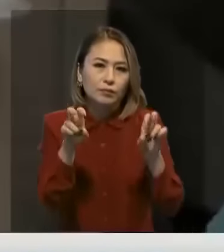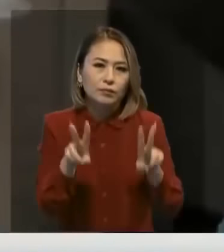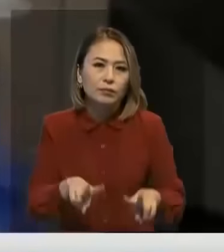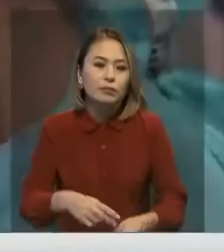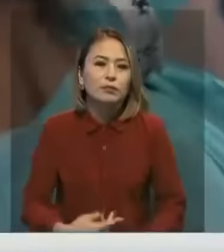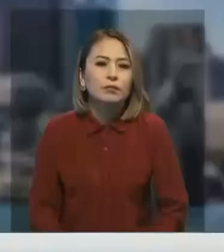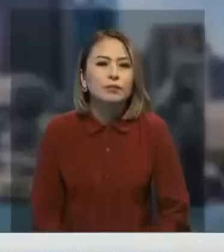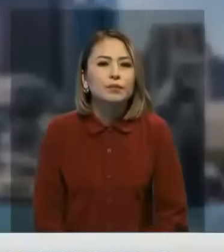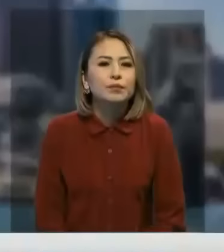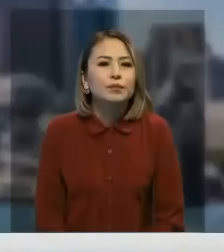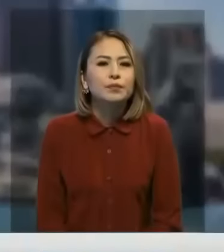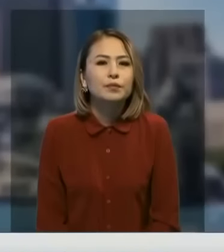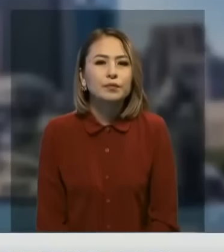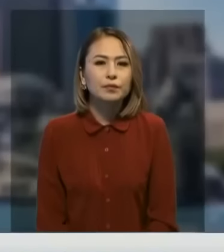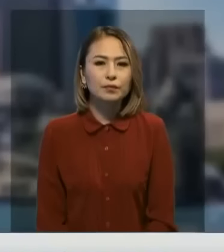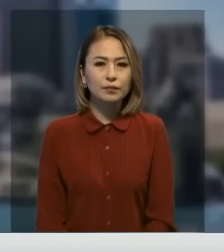мамандар.